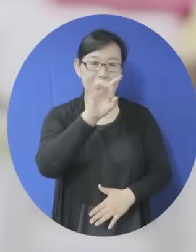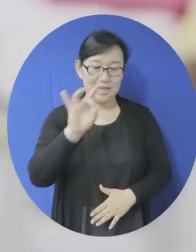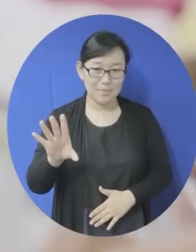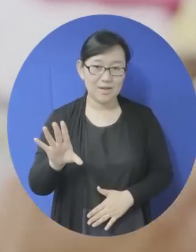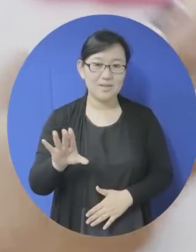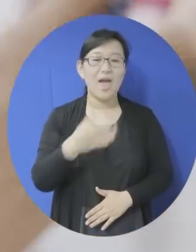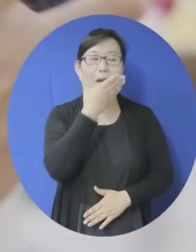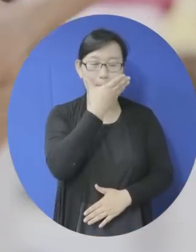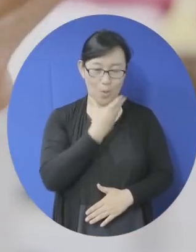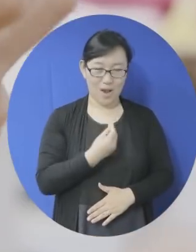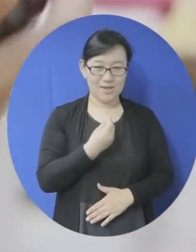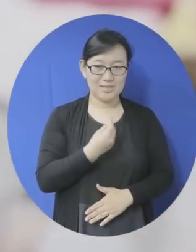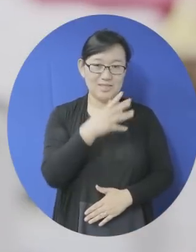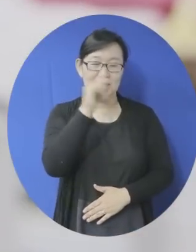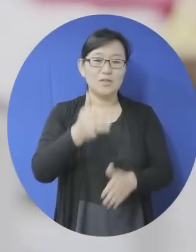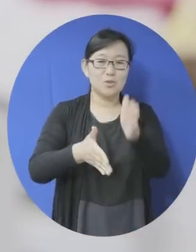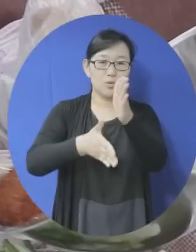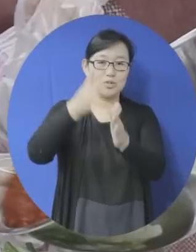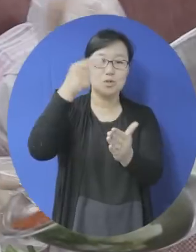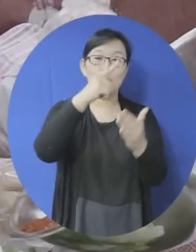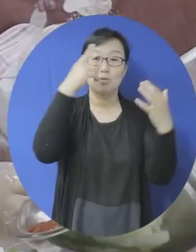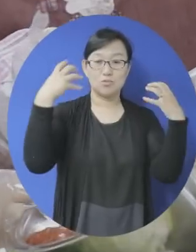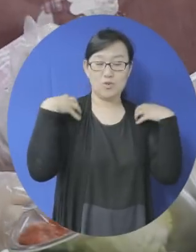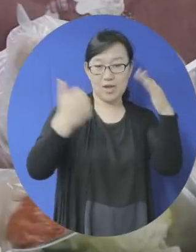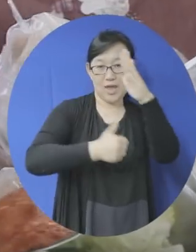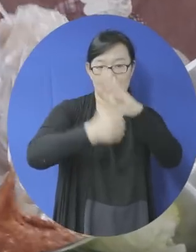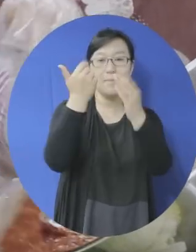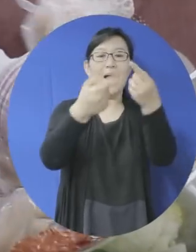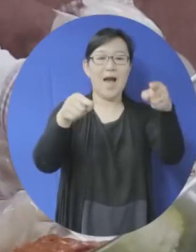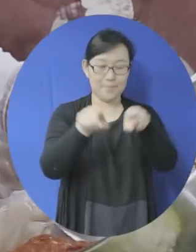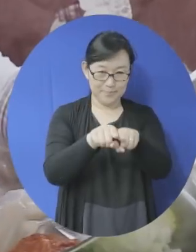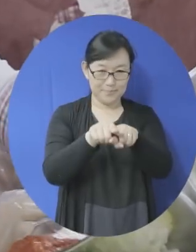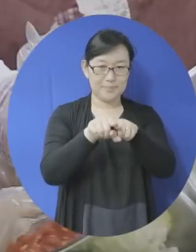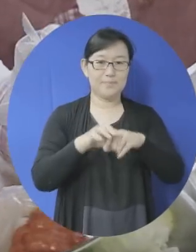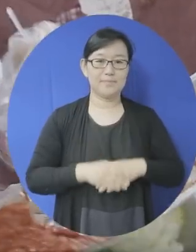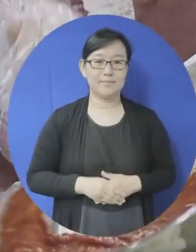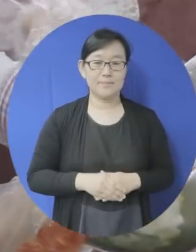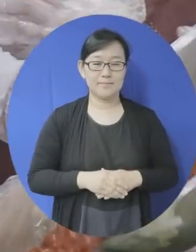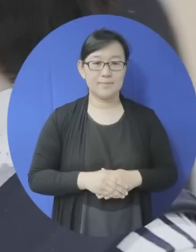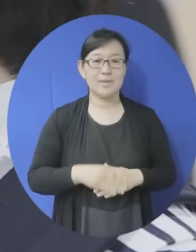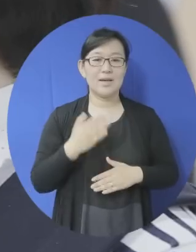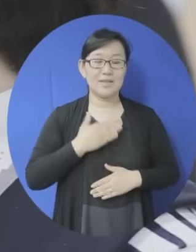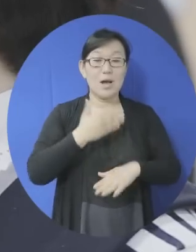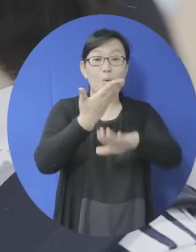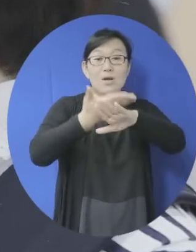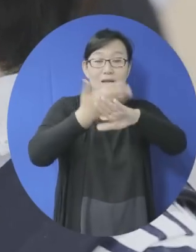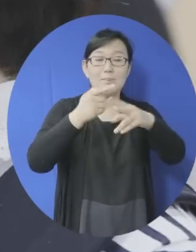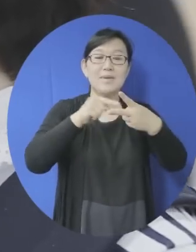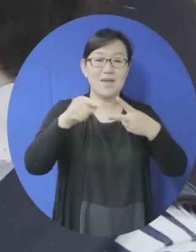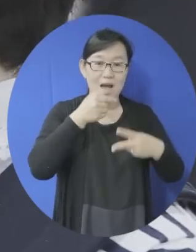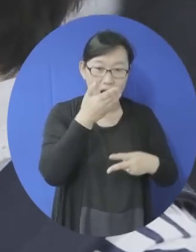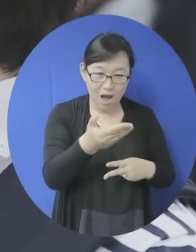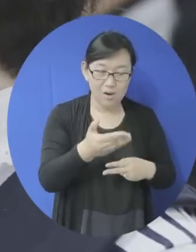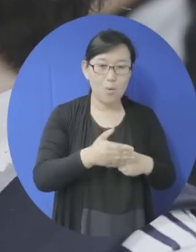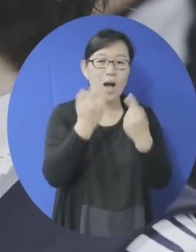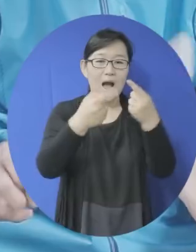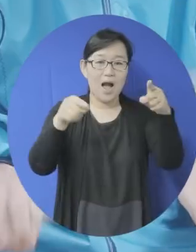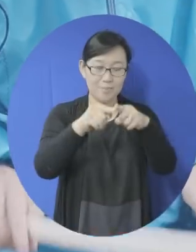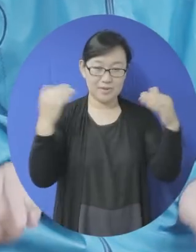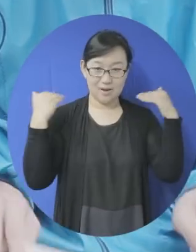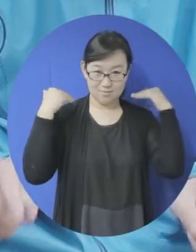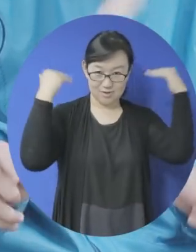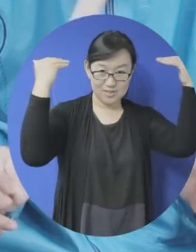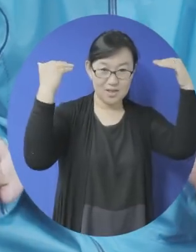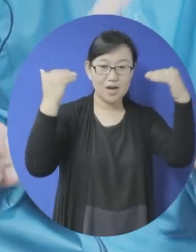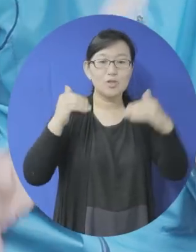아이들 한 명 한 명이 행복해지는 세종시 교육청의 희망의 동행. 나와 다름을 이해하고